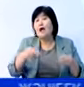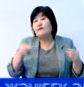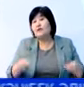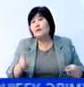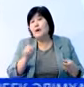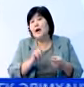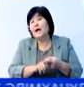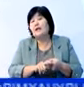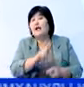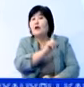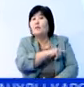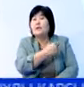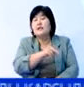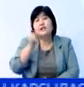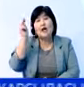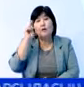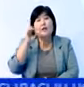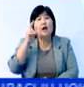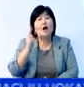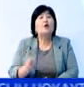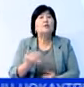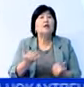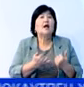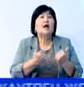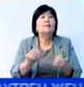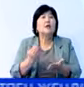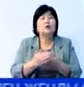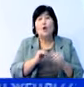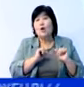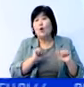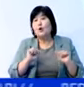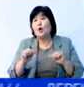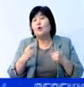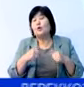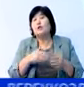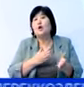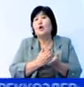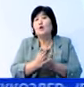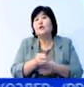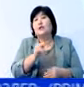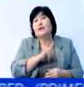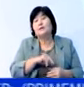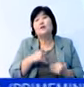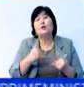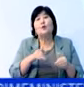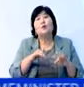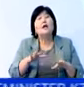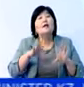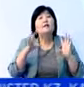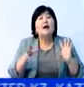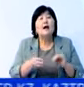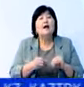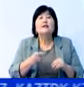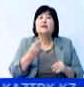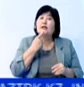ведомствоаралық, оның ішінде медицина, білім, әлеуметтік қамтамасыз ету, құқық қорғау органдарымен үйлестірілген қызметтер көрсетілді. Нәтижесінде